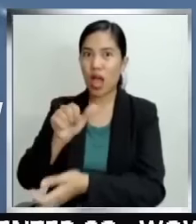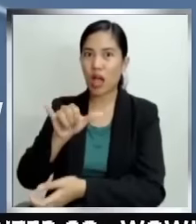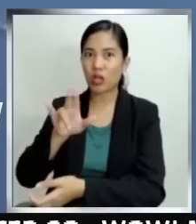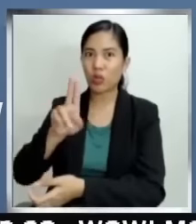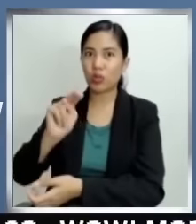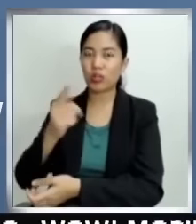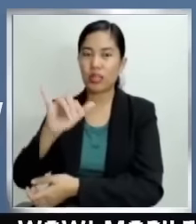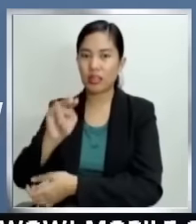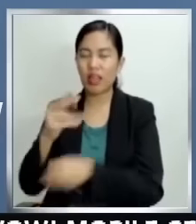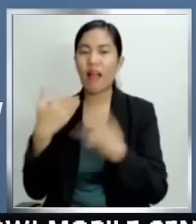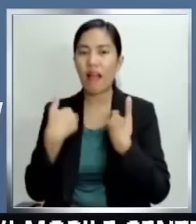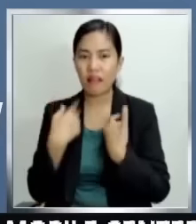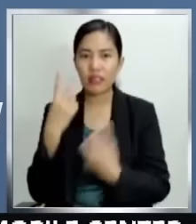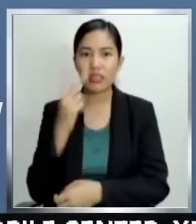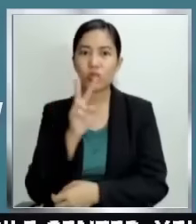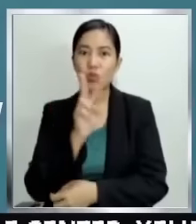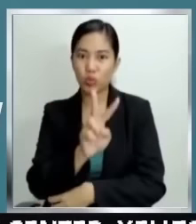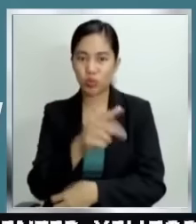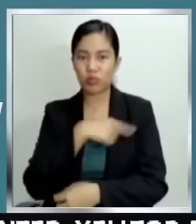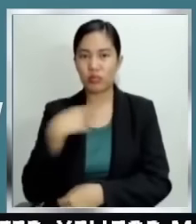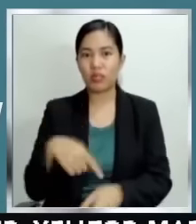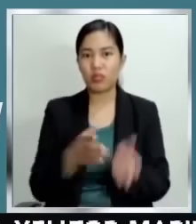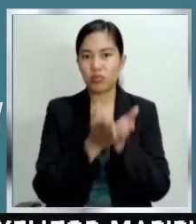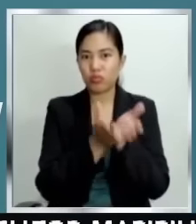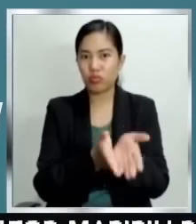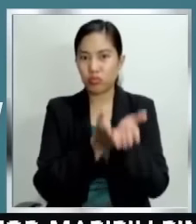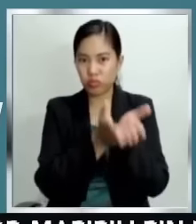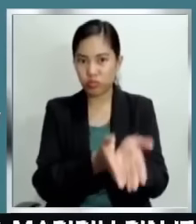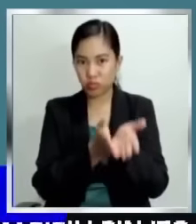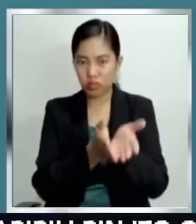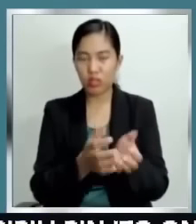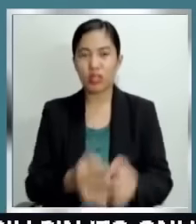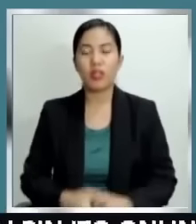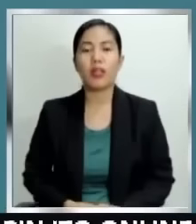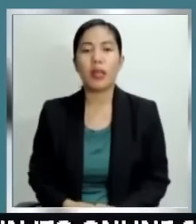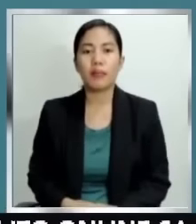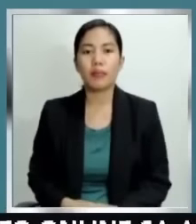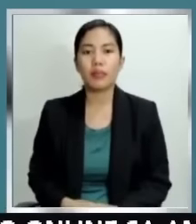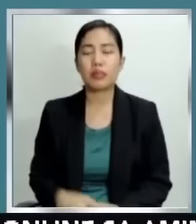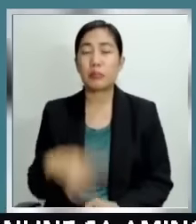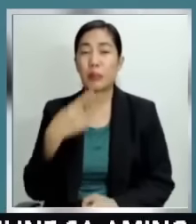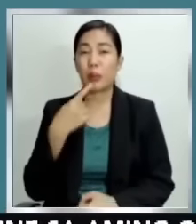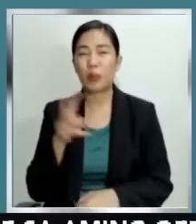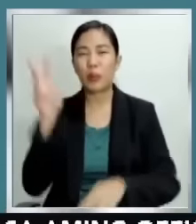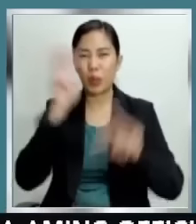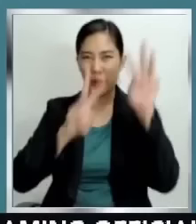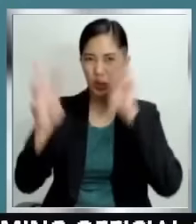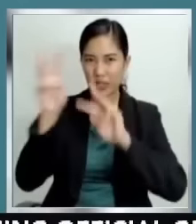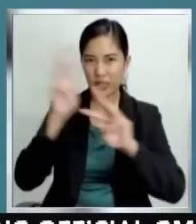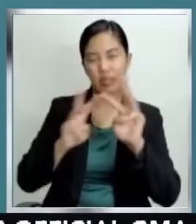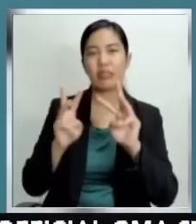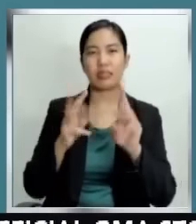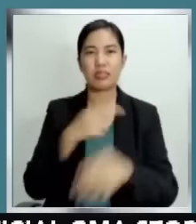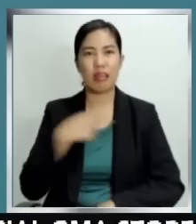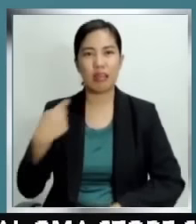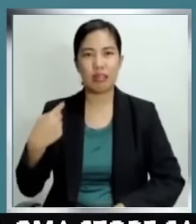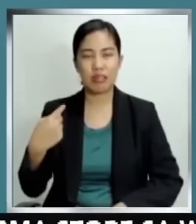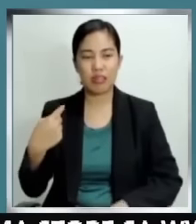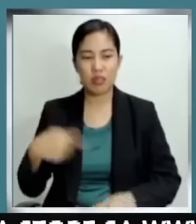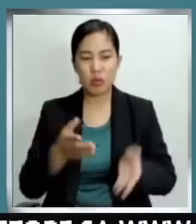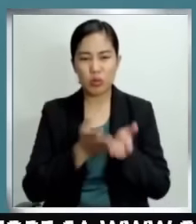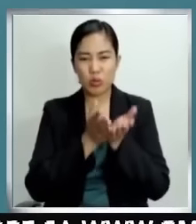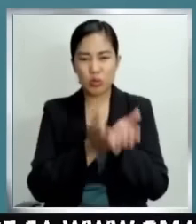fishing vessel sa Baragatan o Nares Bank. Ayon sa WESCOM, nakakabahala daw ang pagdagsa ulit ng mga Chinese fishing vessel dahil sa posibleng